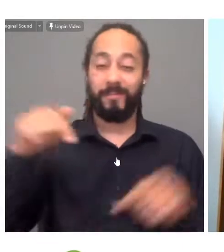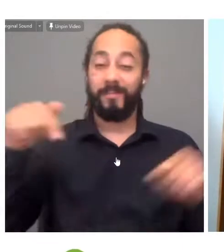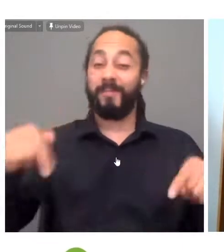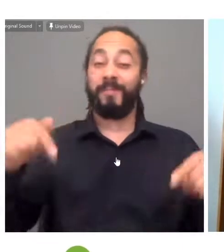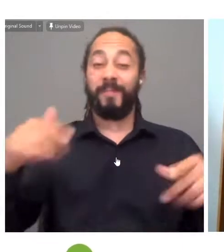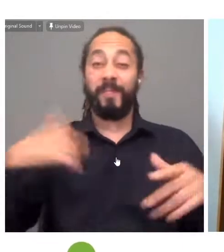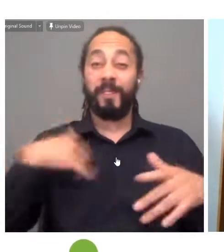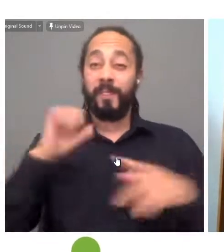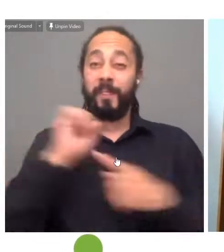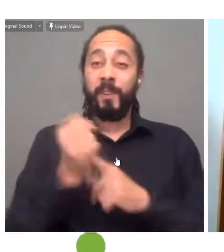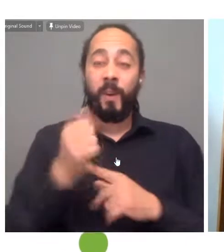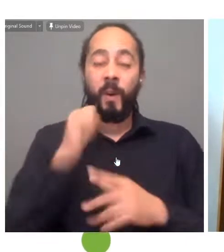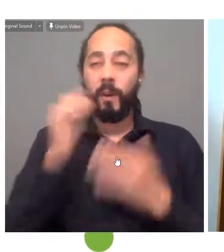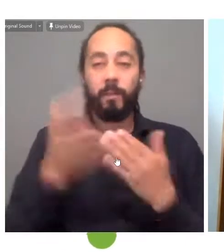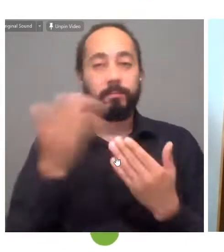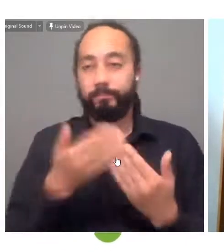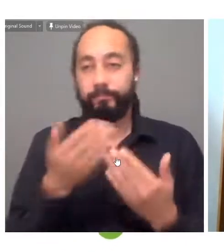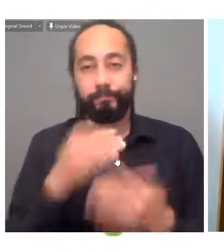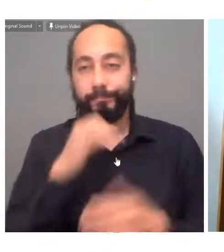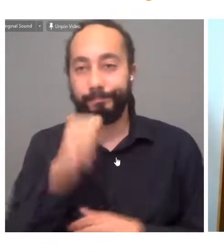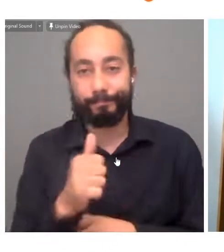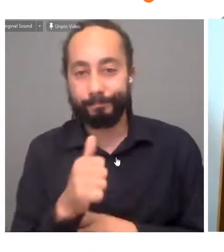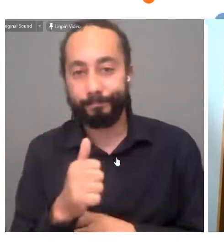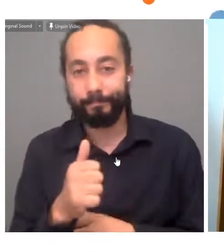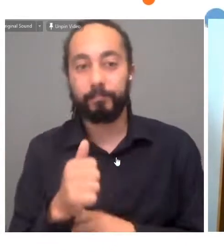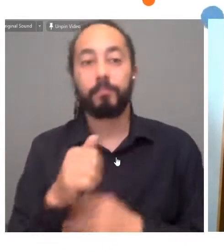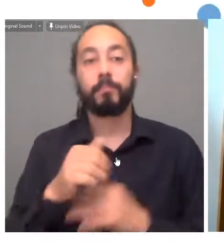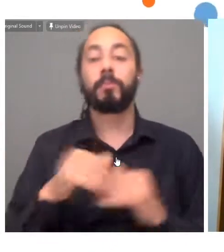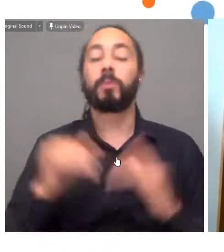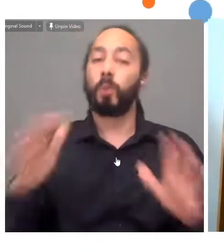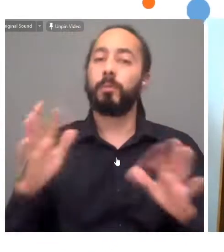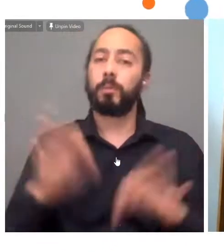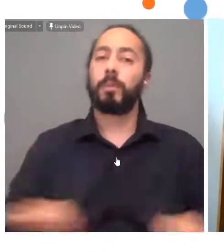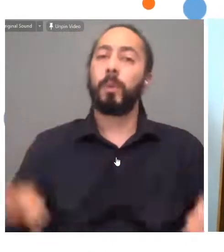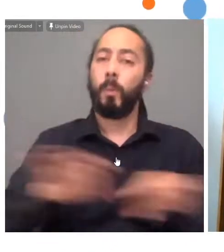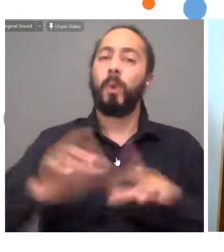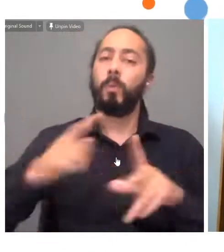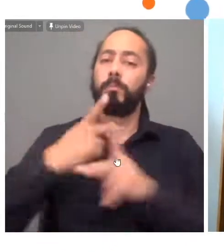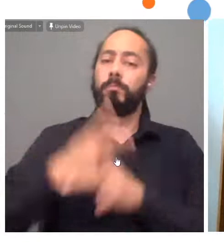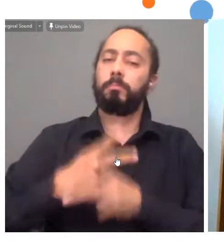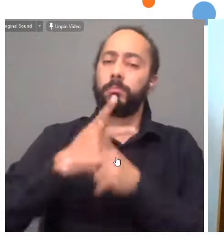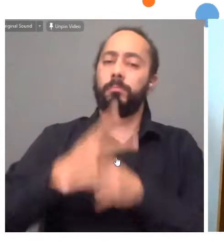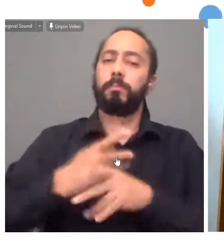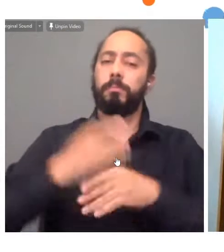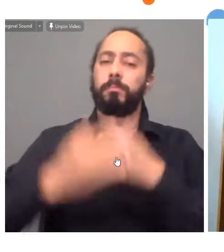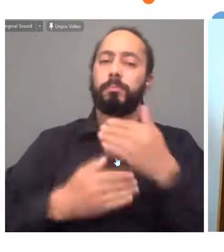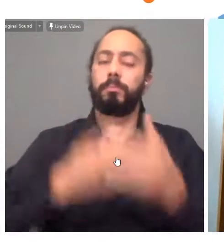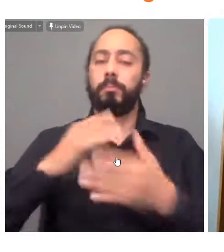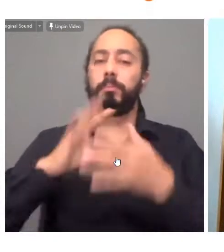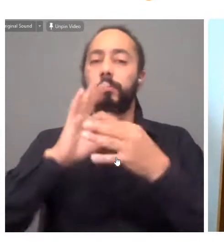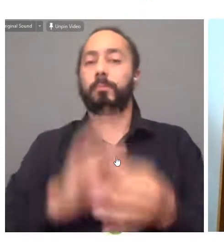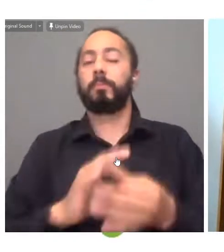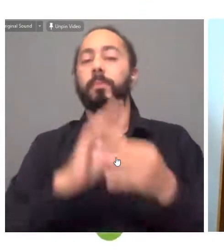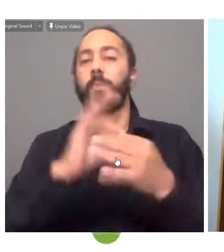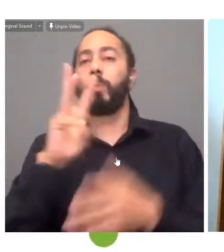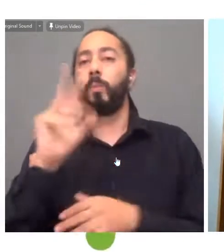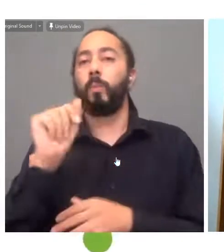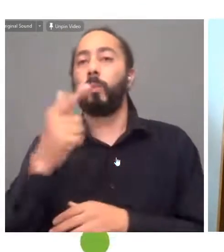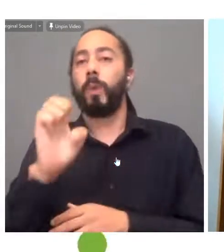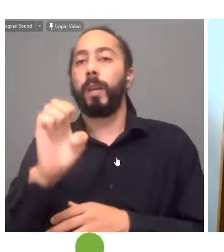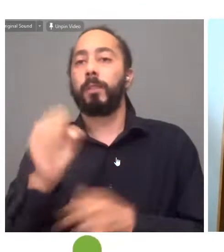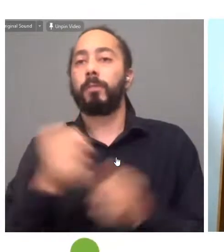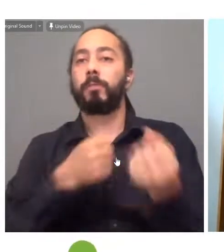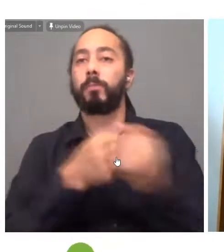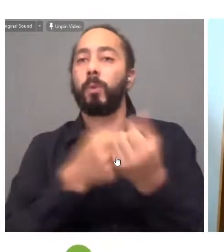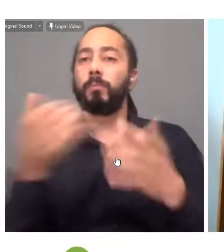Nous sommes vite rendus compte que ce n'était pas suffisant. Nous l'avons augmentée à 75. Alors là, au fur et à mesure que les choses reprennent, ce